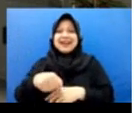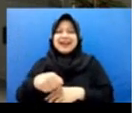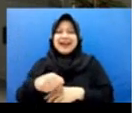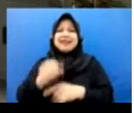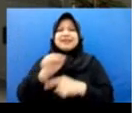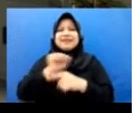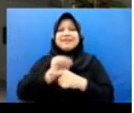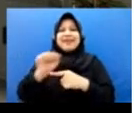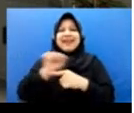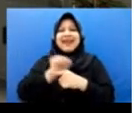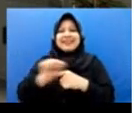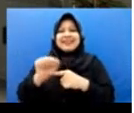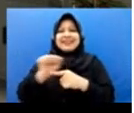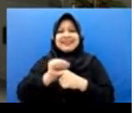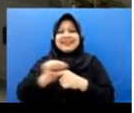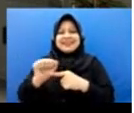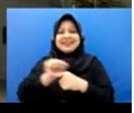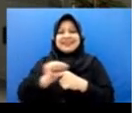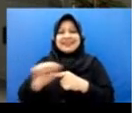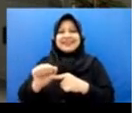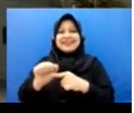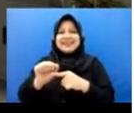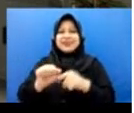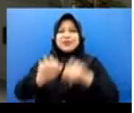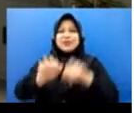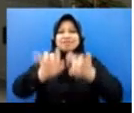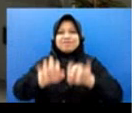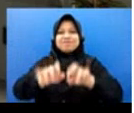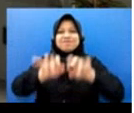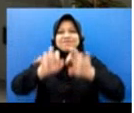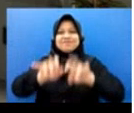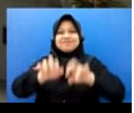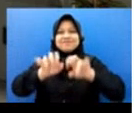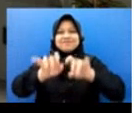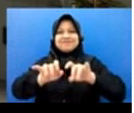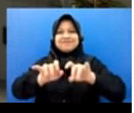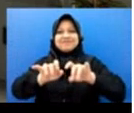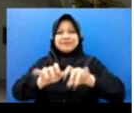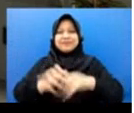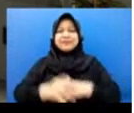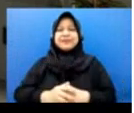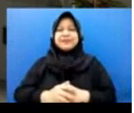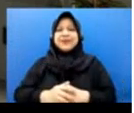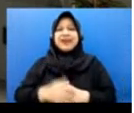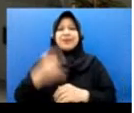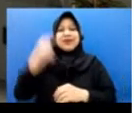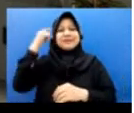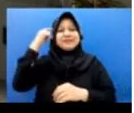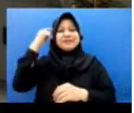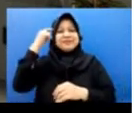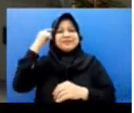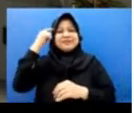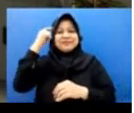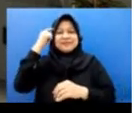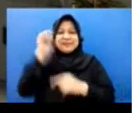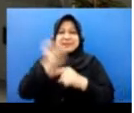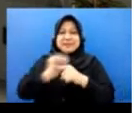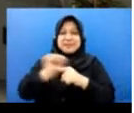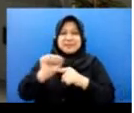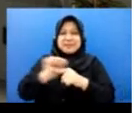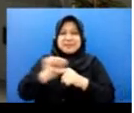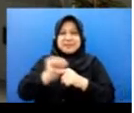kita untuk mengetik, dan juga harus dipanaskan juga mungkin di atasnya, karena kita sekarang akan melakukan